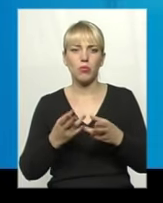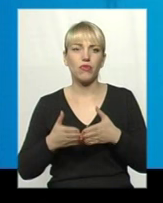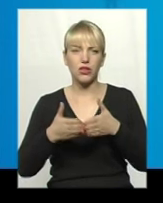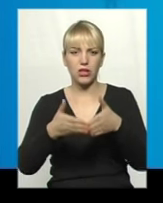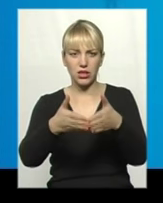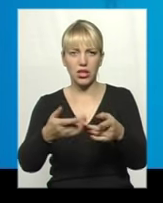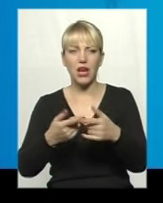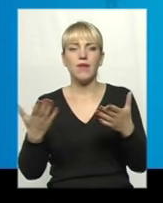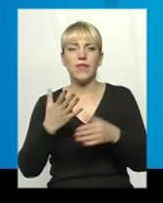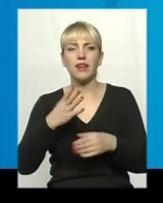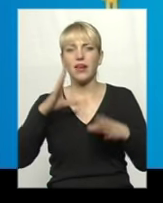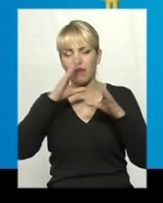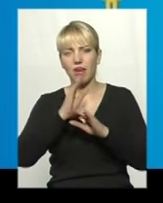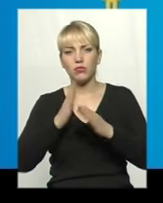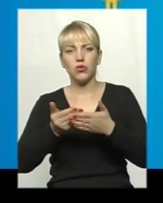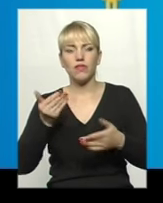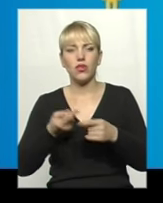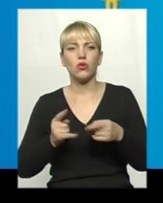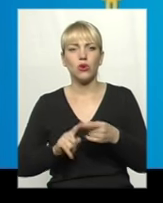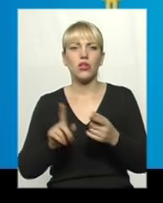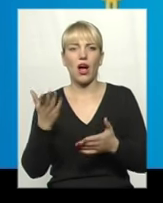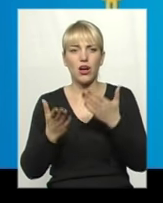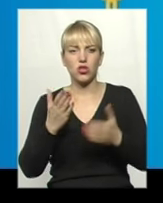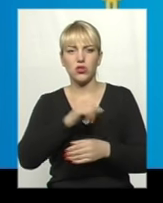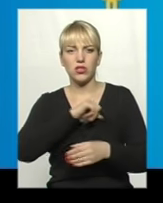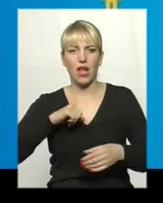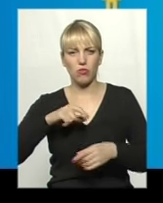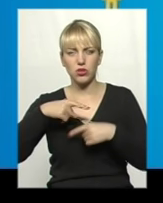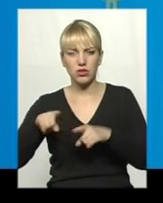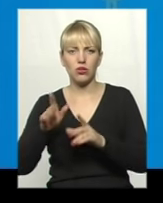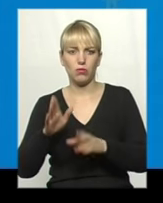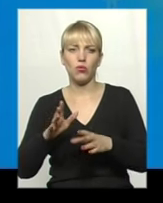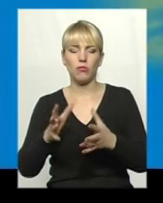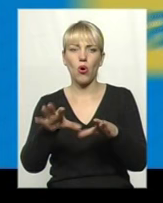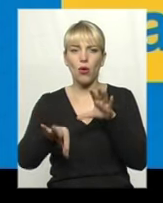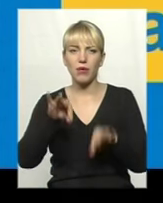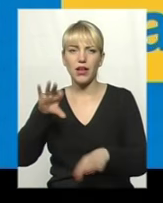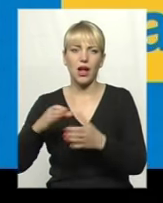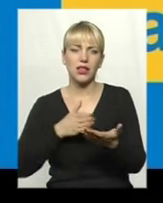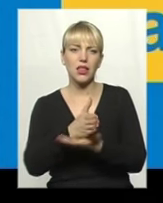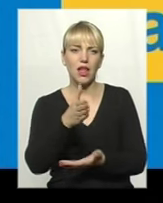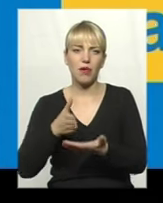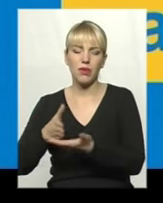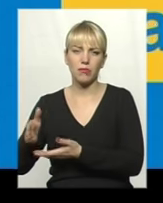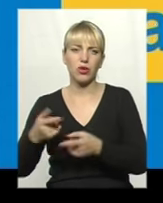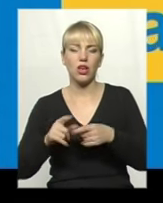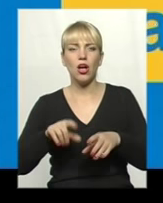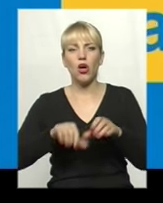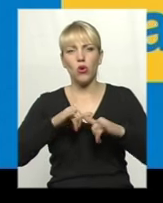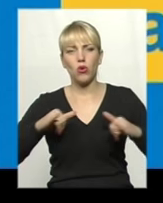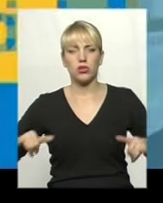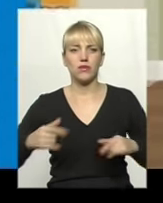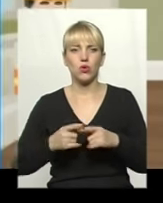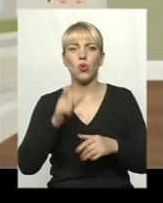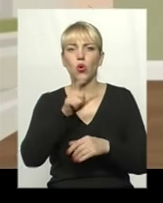же ефект буде отримано, якщо громада самостійно визначатиме напрямки розвитку? Ефект залученості. Звісно ж, люди,